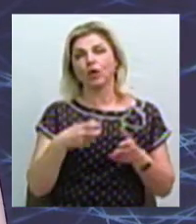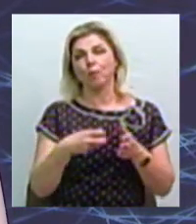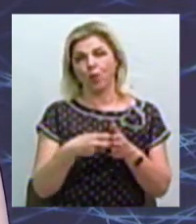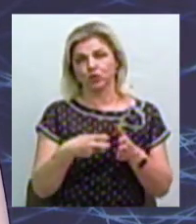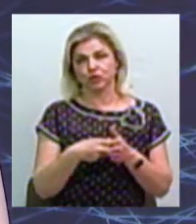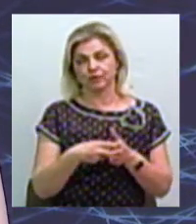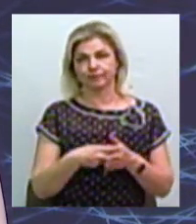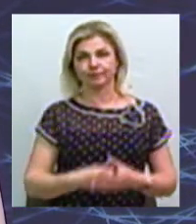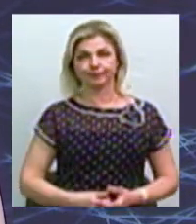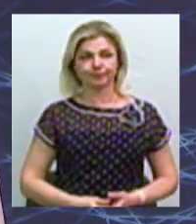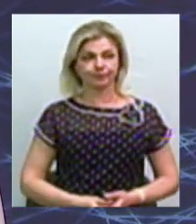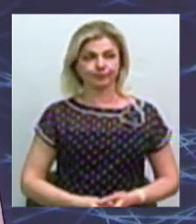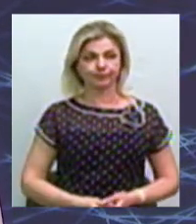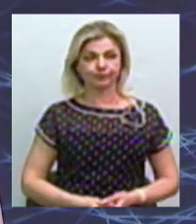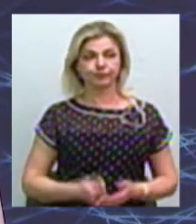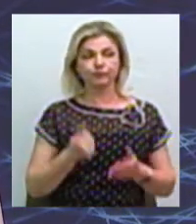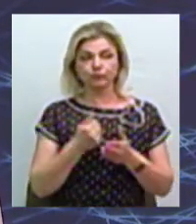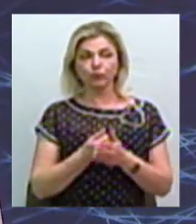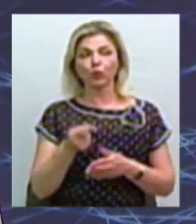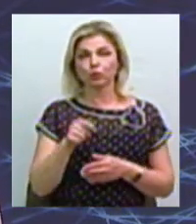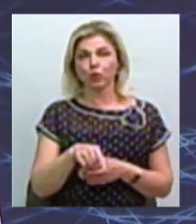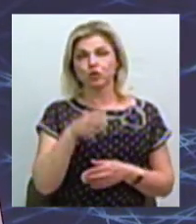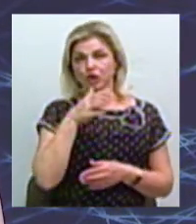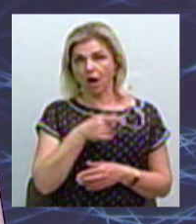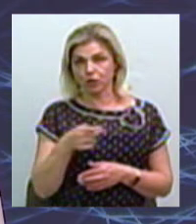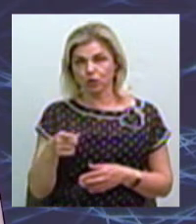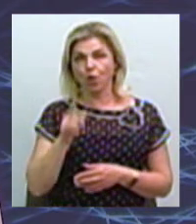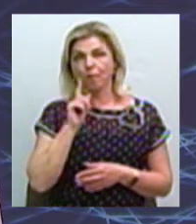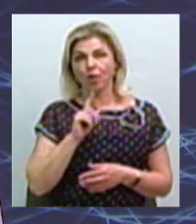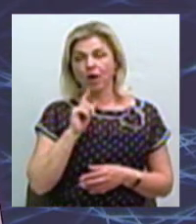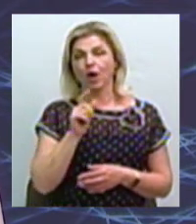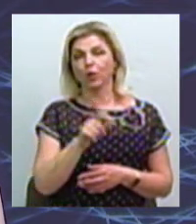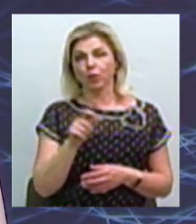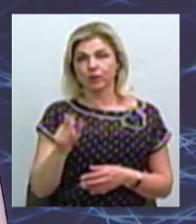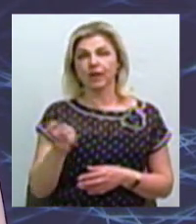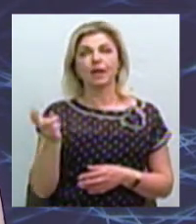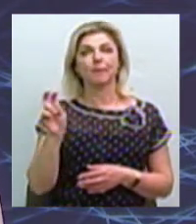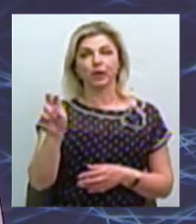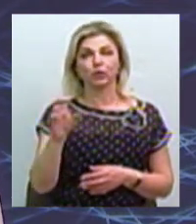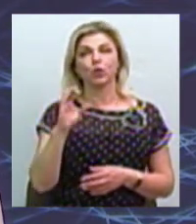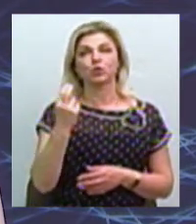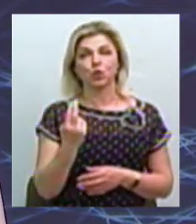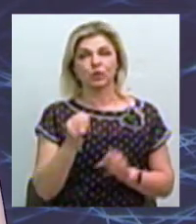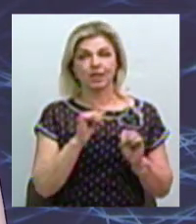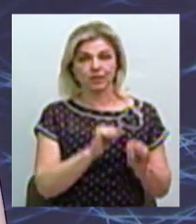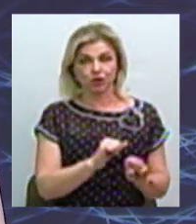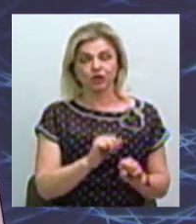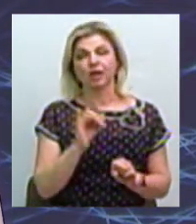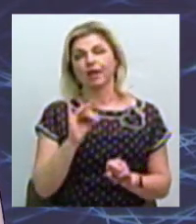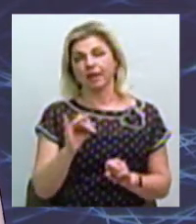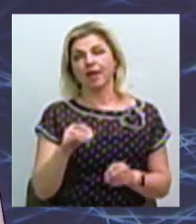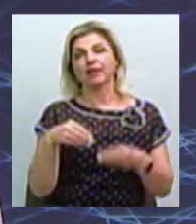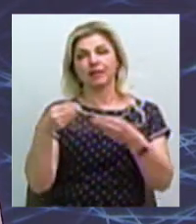відділення Укрпошти. До того часу, поки вони не прийдуть до органів соціального захисту населення і не